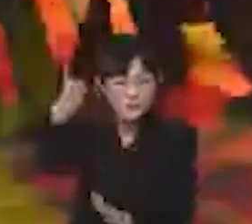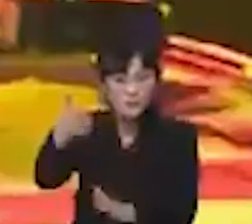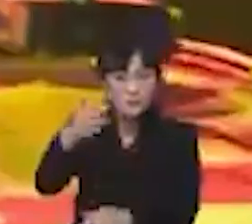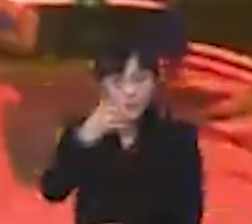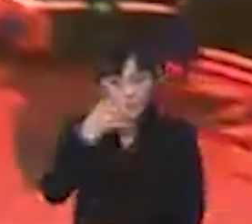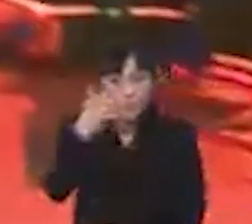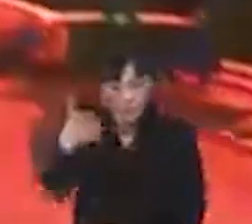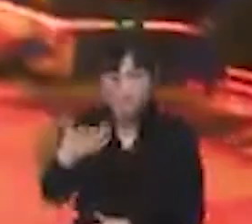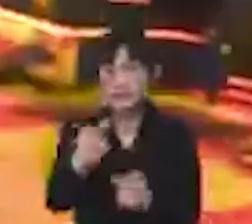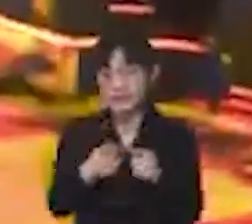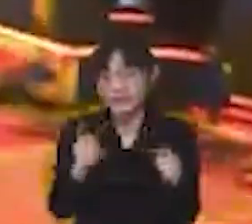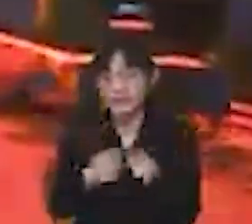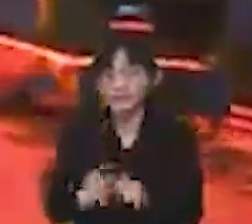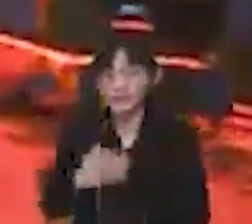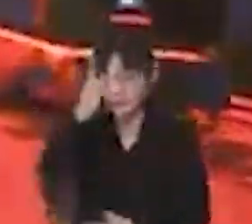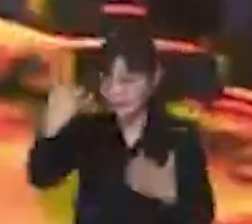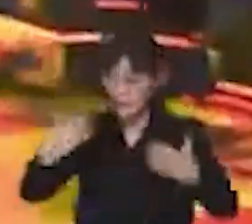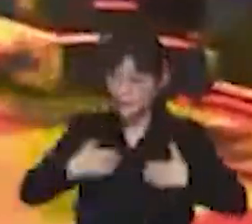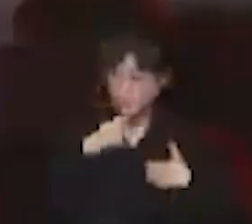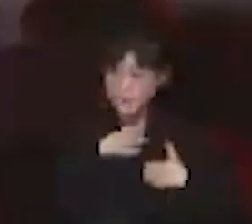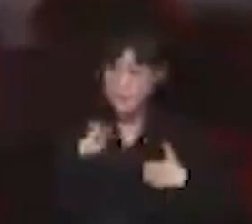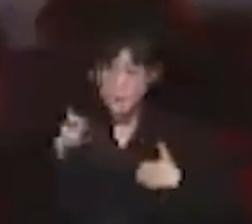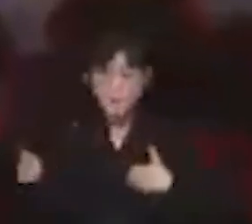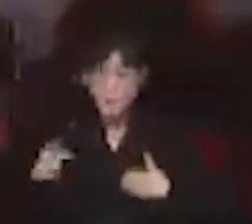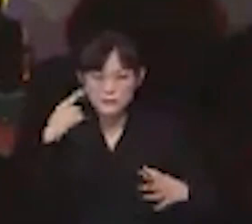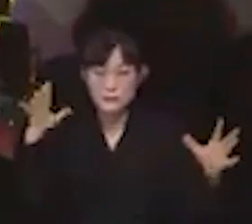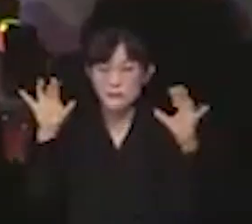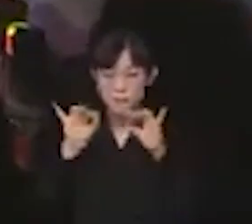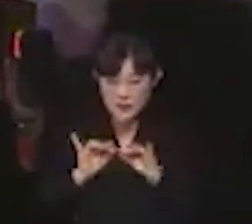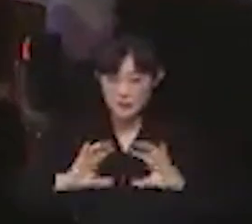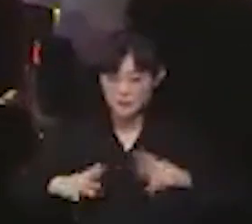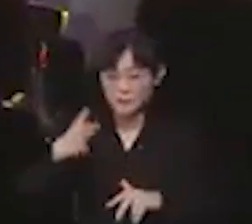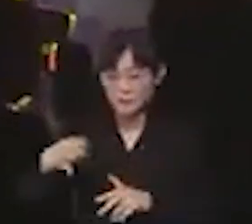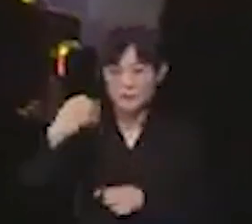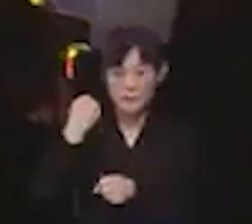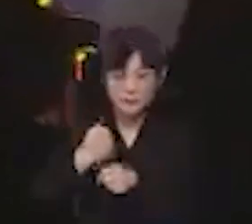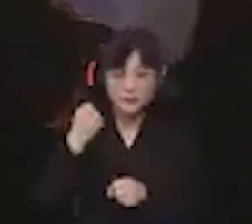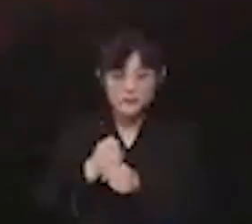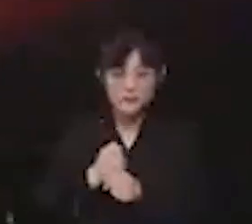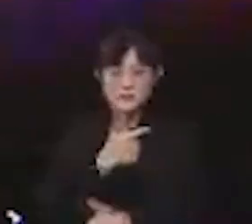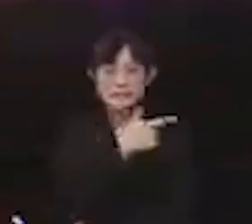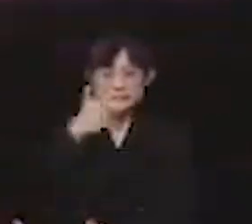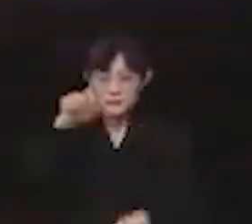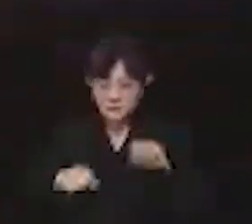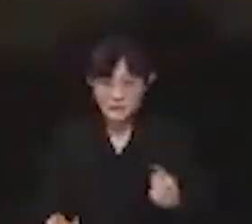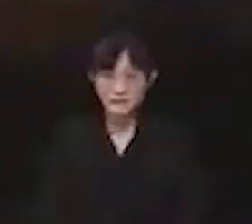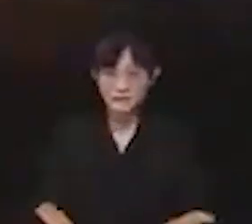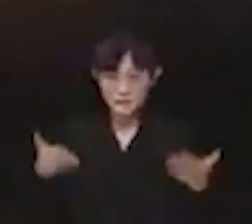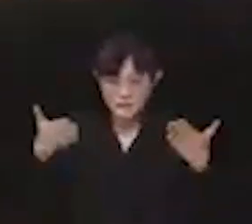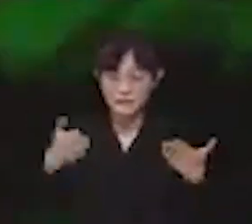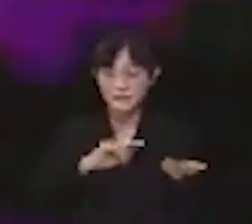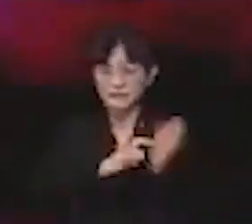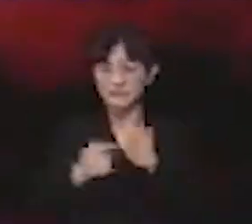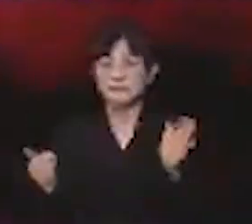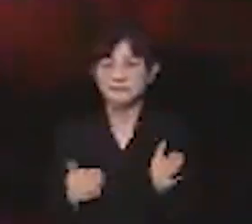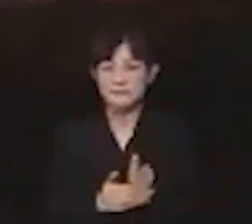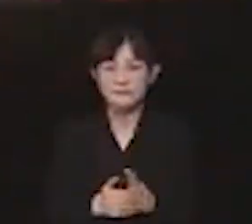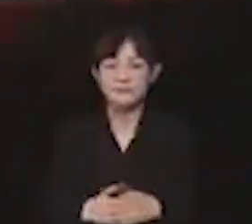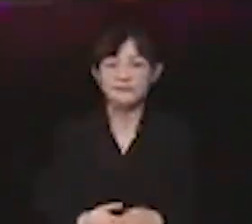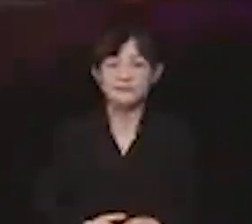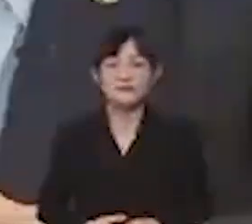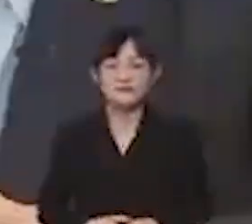점, 그리고 정부와 여야가 초당적으로 국비를 편성해 지원한 대형 이벤트라는 점도 배경으로